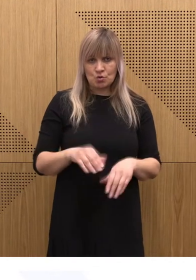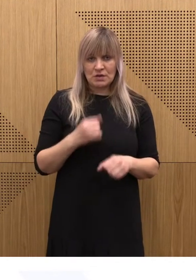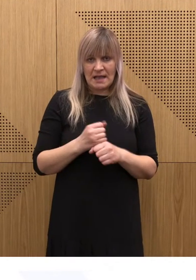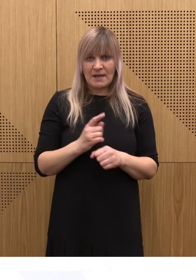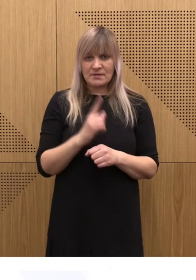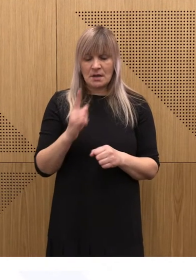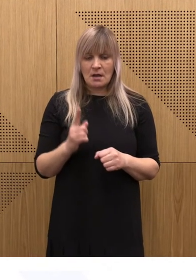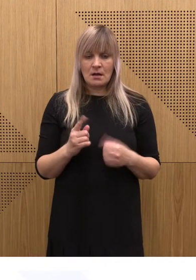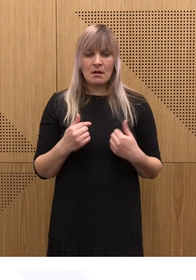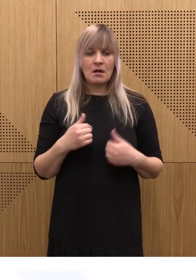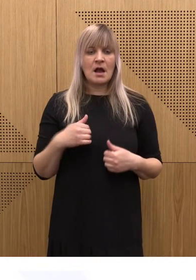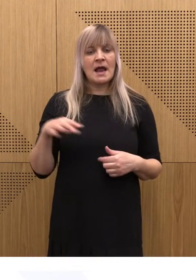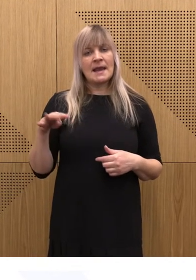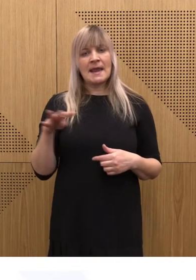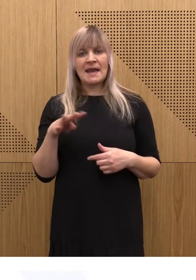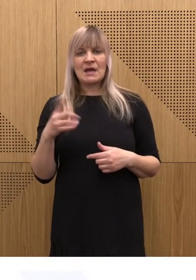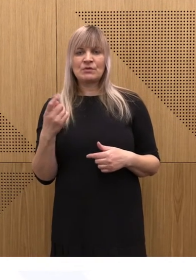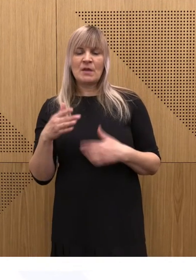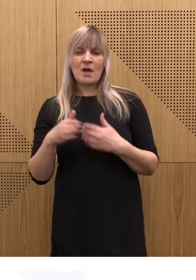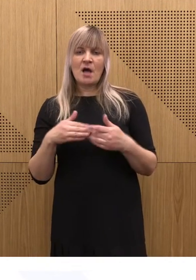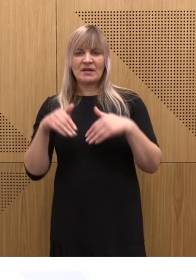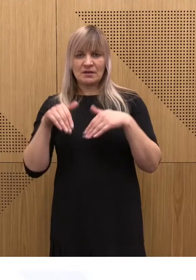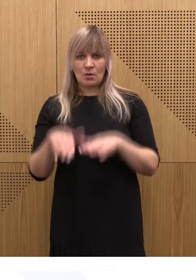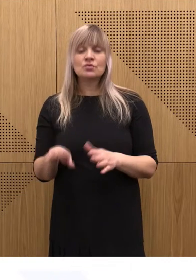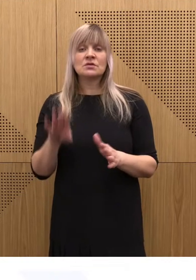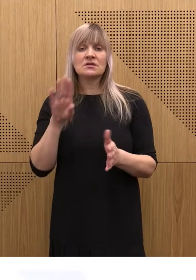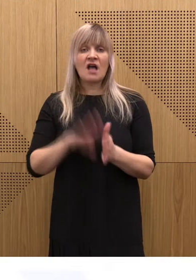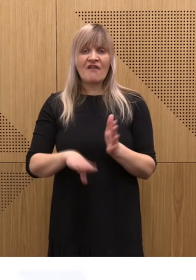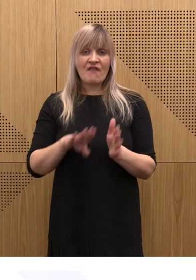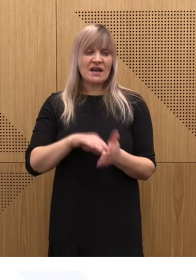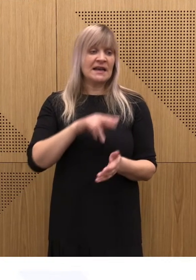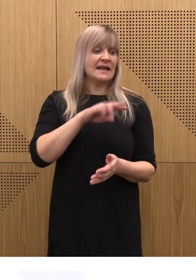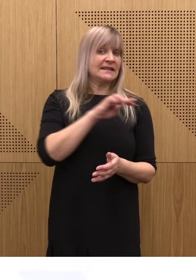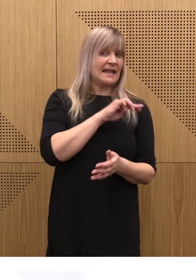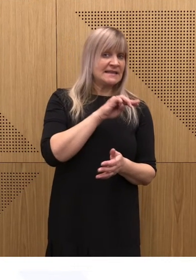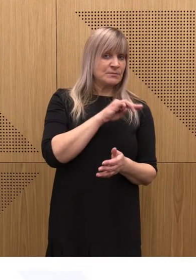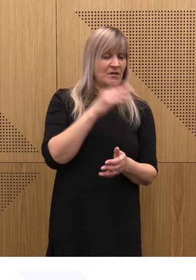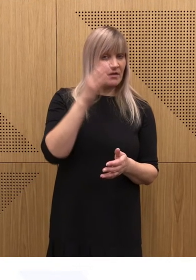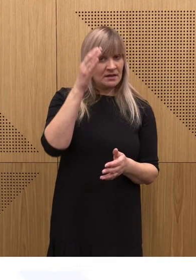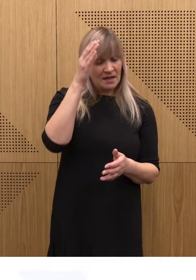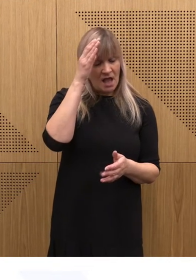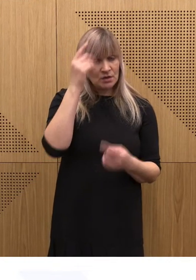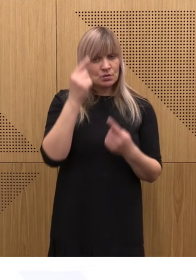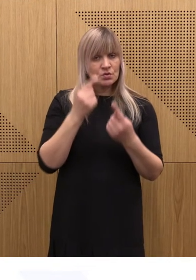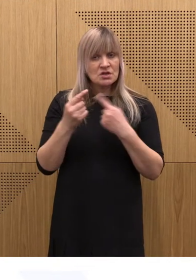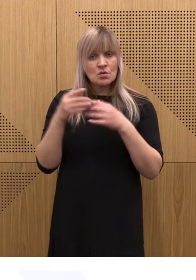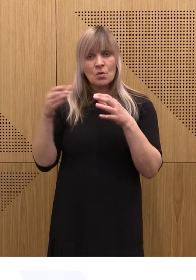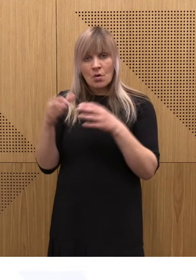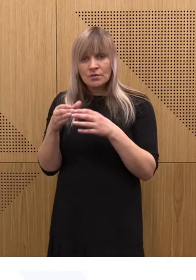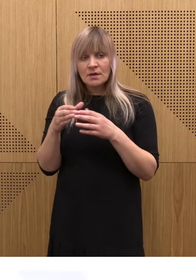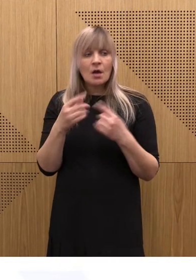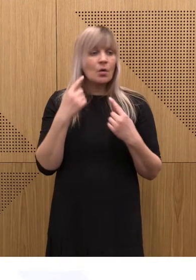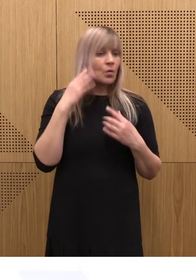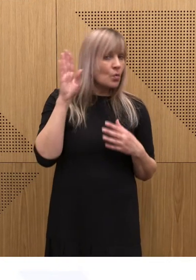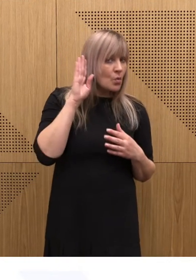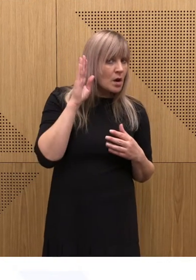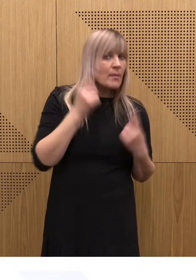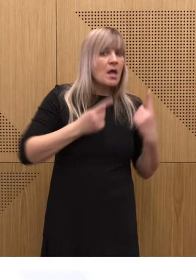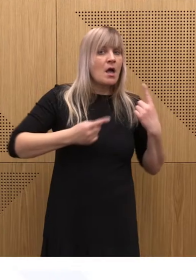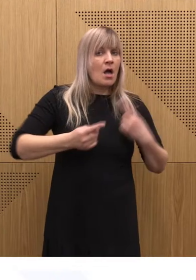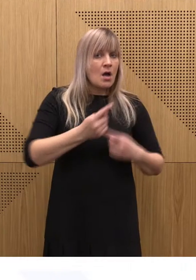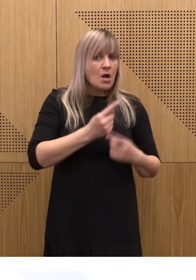et valitsus jõuab neljapäeval, ametlik otsustena ongi tavapärane protsess, teisipäeval kuulatakse teadusnõukogud ära, siis toimivad arutelud ja jätkuvad need